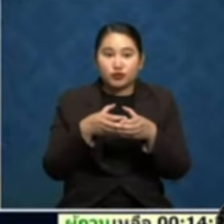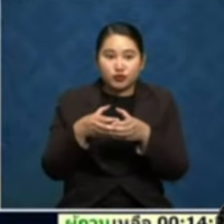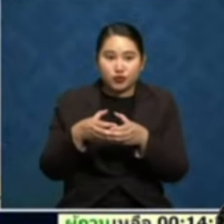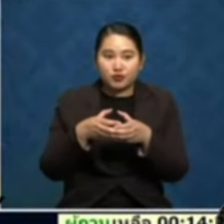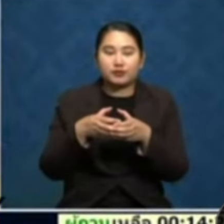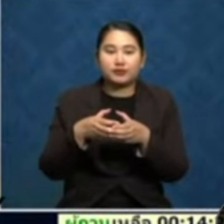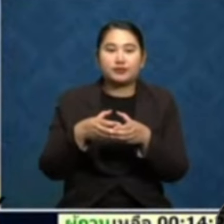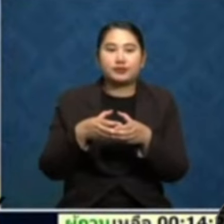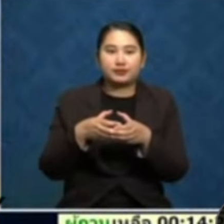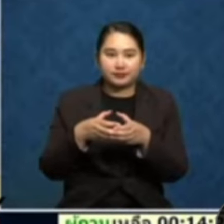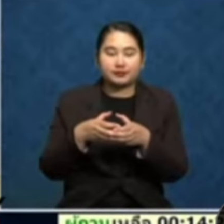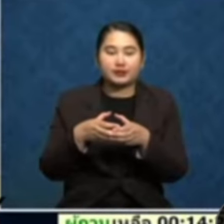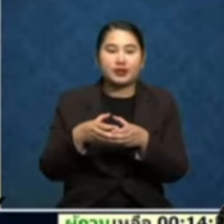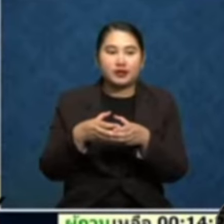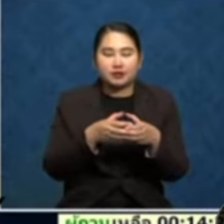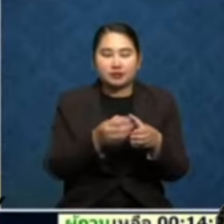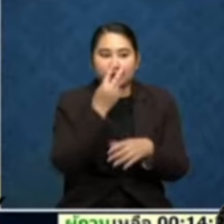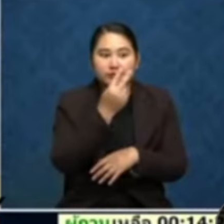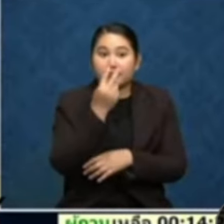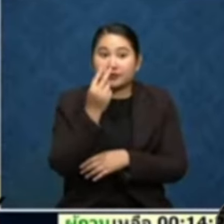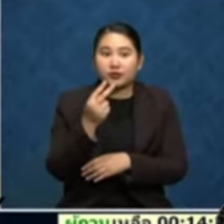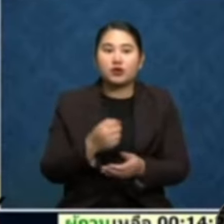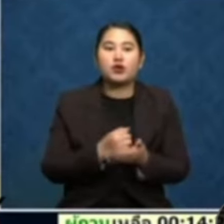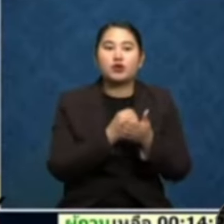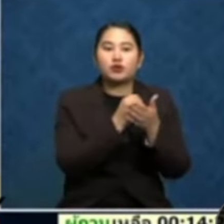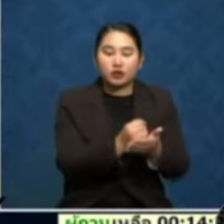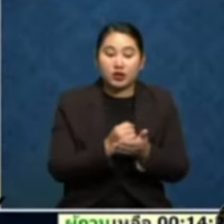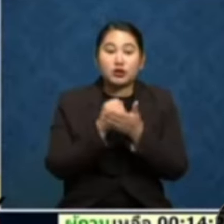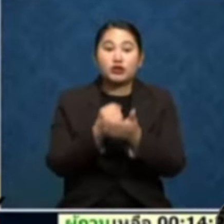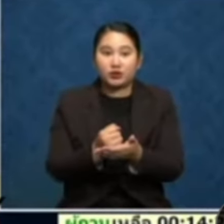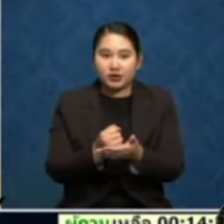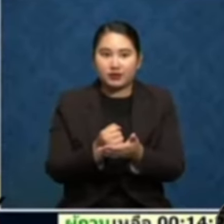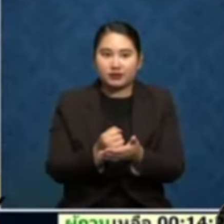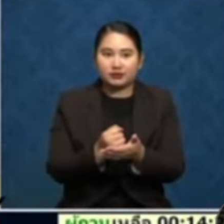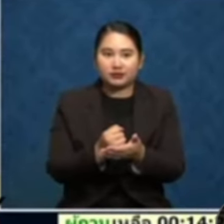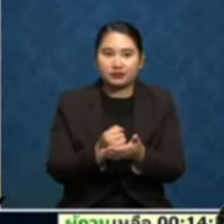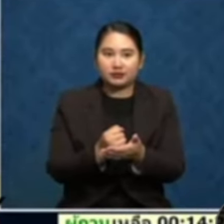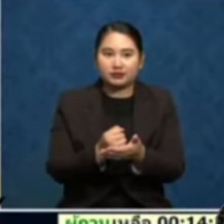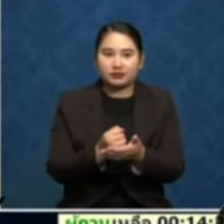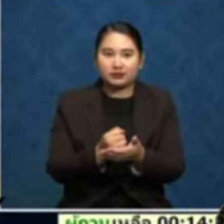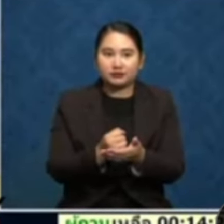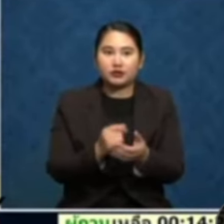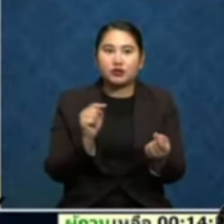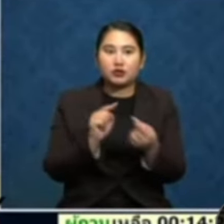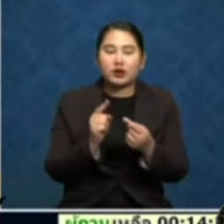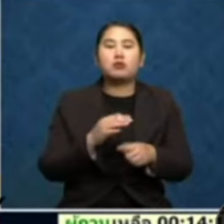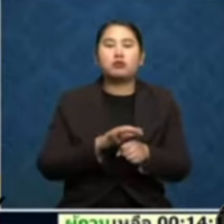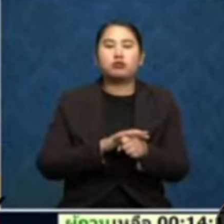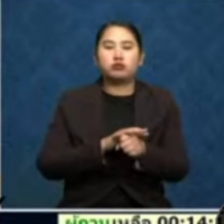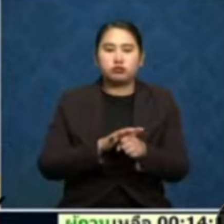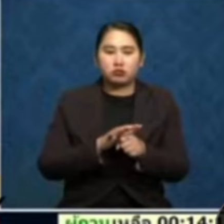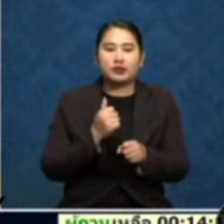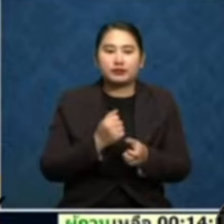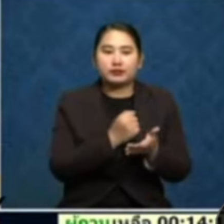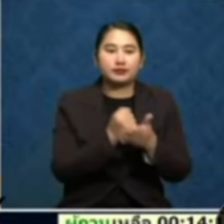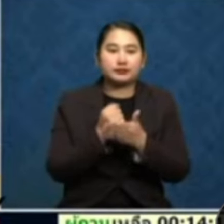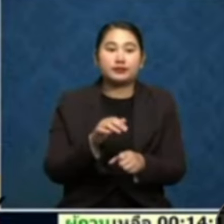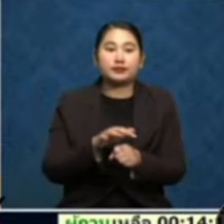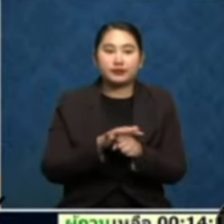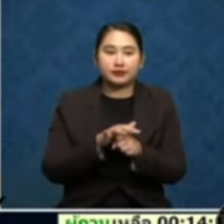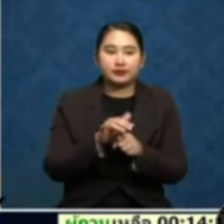สสแล้วก็ทีมงานอีกหลายคนนอกจากลงไปเพื่อช่วยเหลือเยียวยานะครับอยู่ภายในกรอบที่พวกเราสามารถทำได้แล้วนะครับ